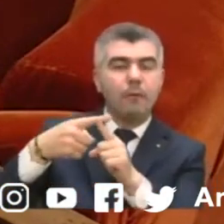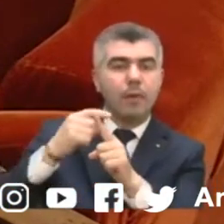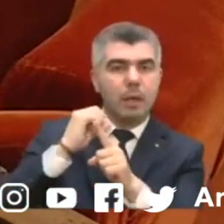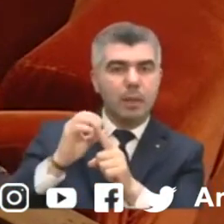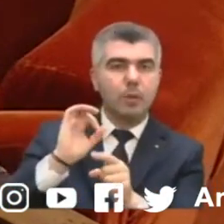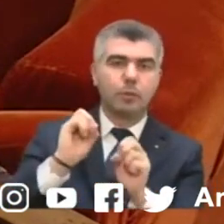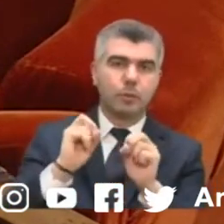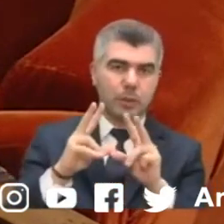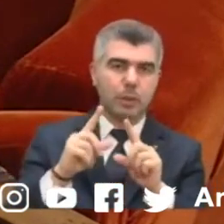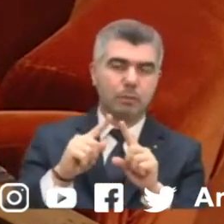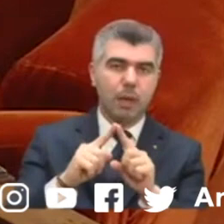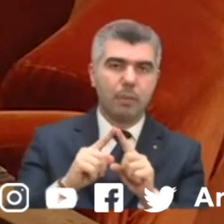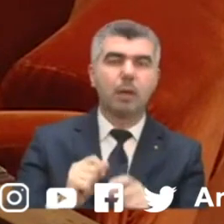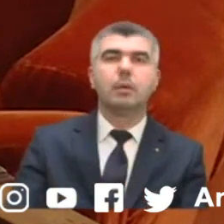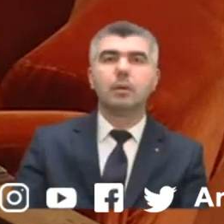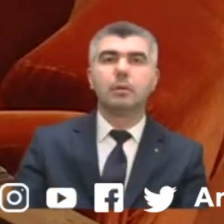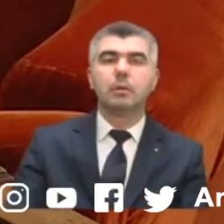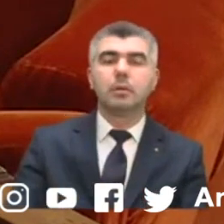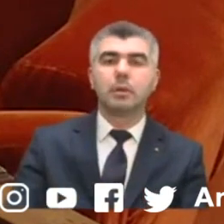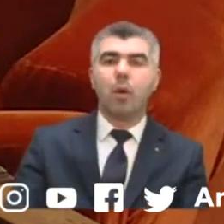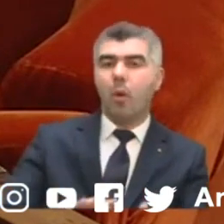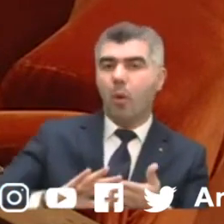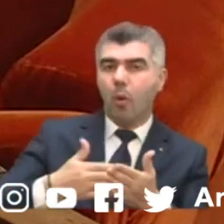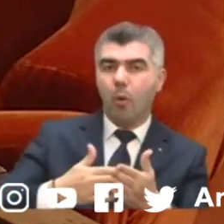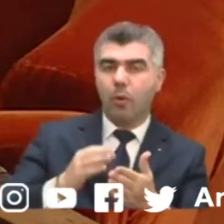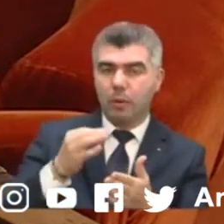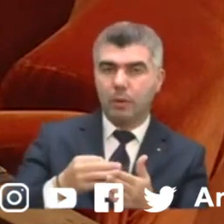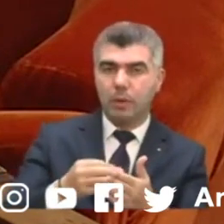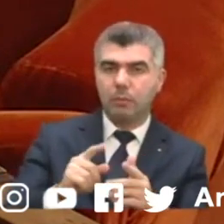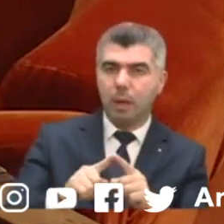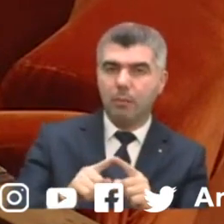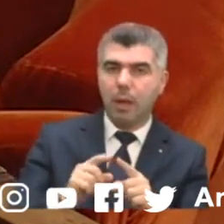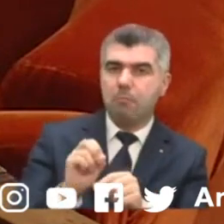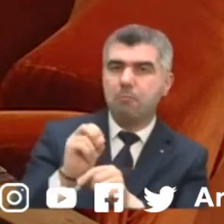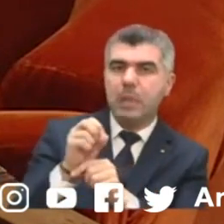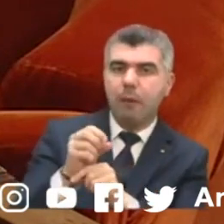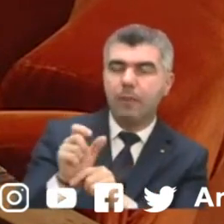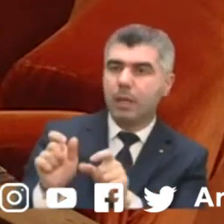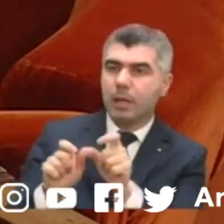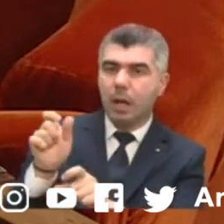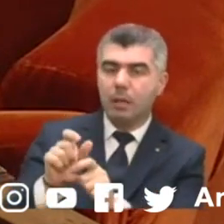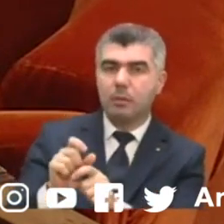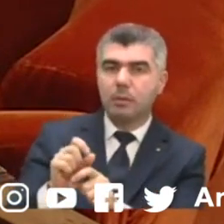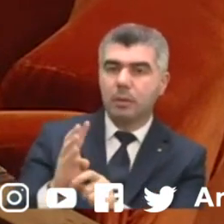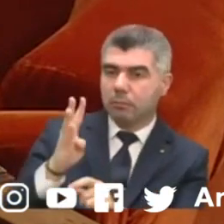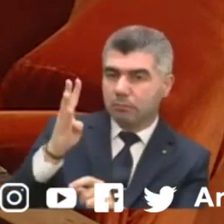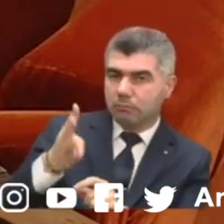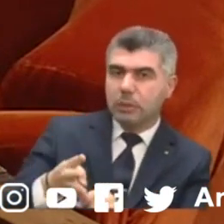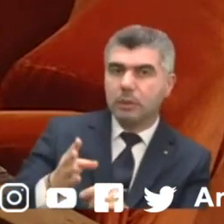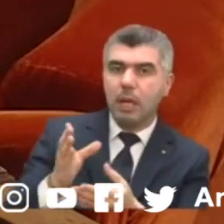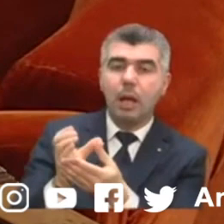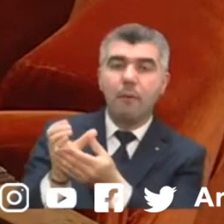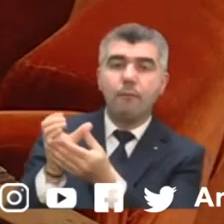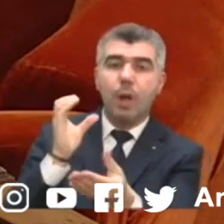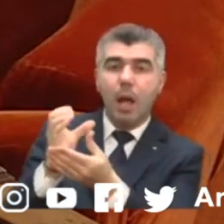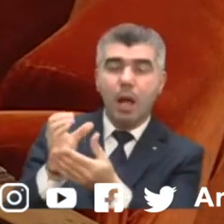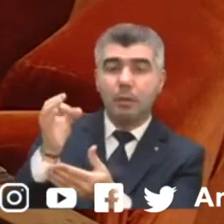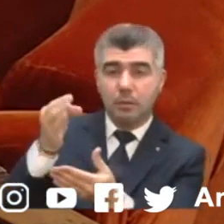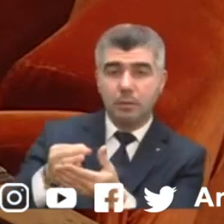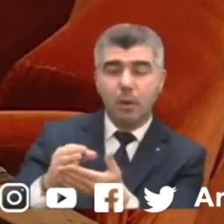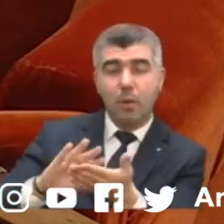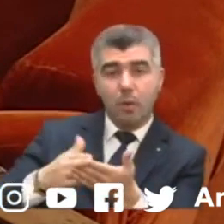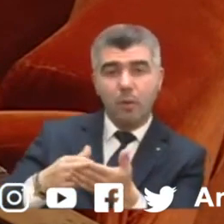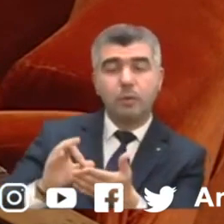هذه الحاجيات الاستثنائية، وبهدف ضمان شروط أمن وسلامة المسافرين تيتم إخضاع الحافلات التي ترخص لها بهدف تقوية